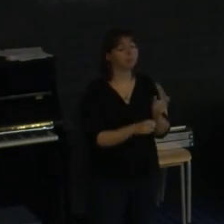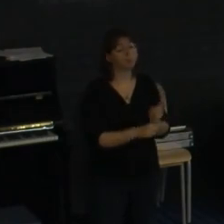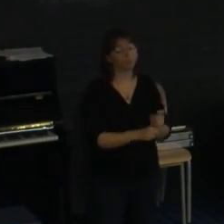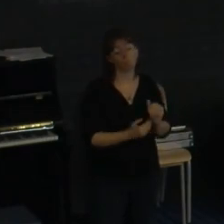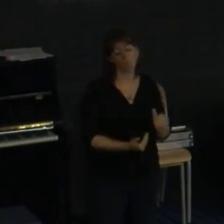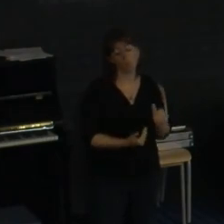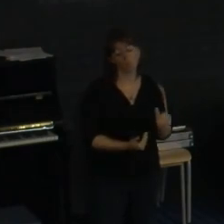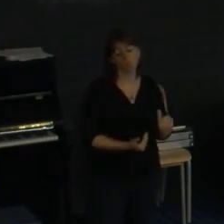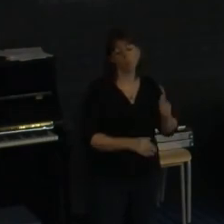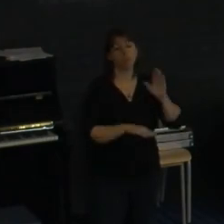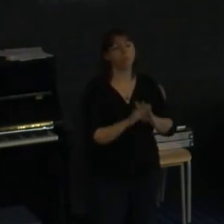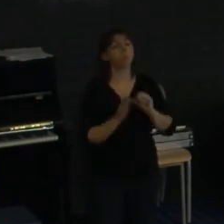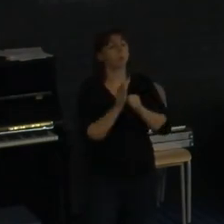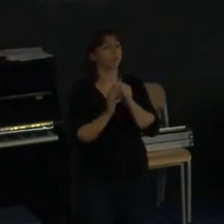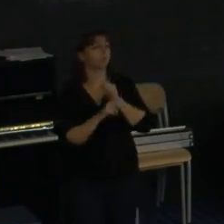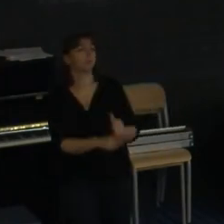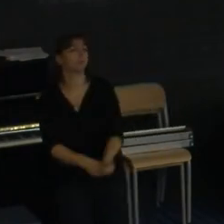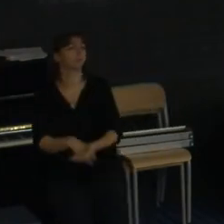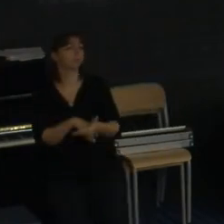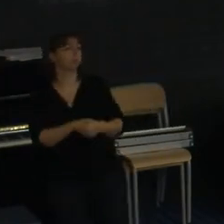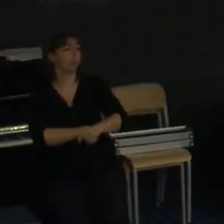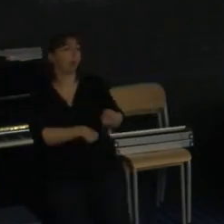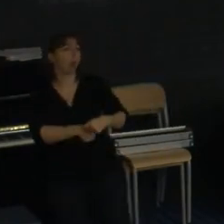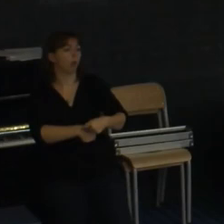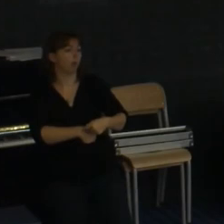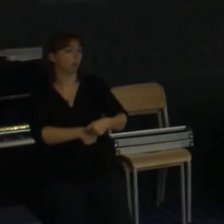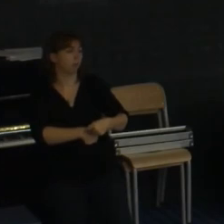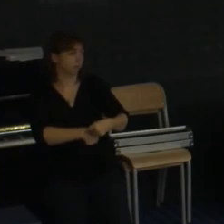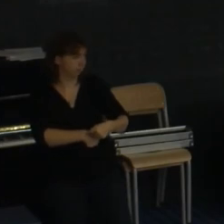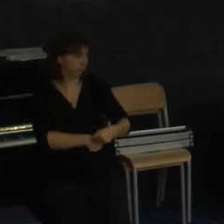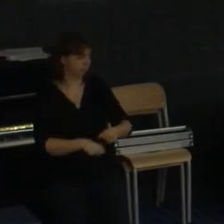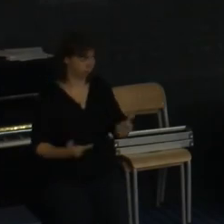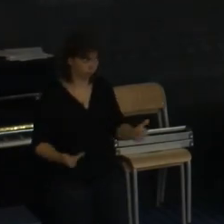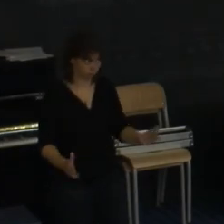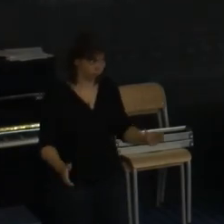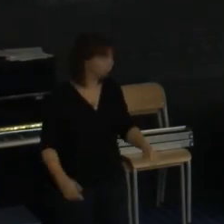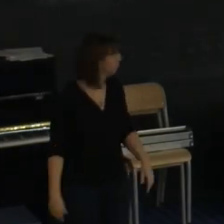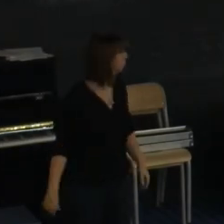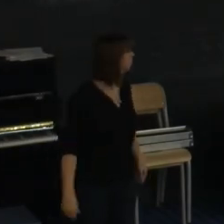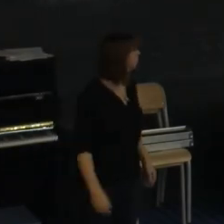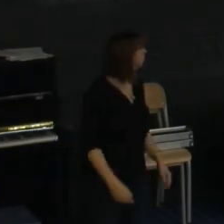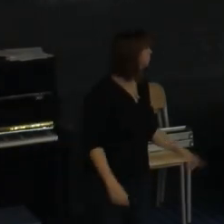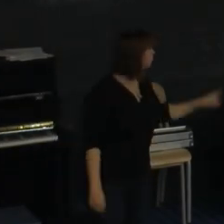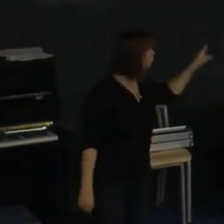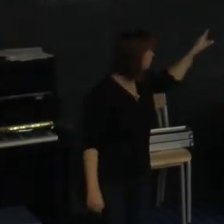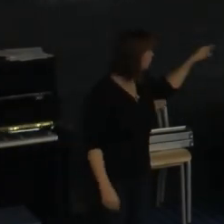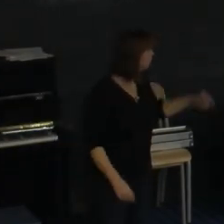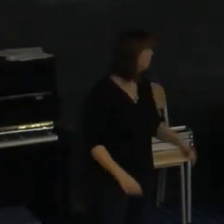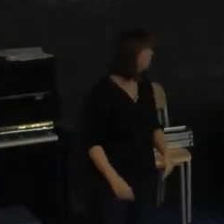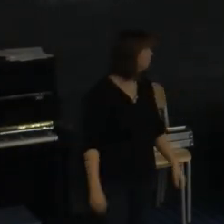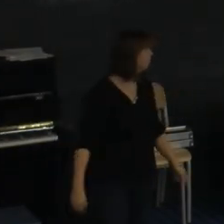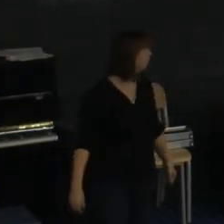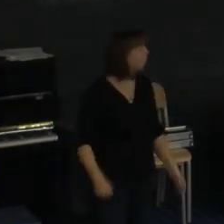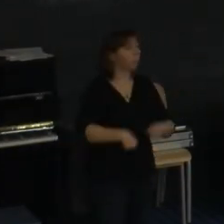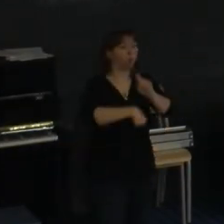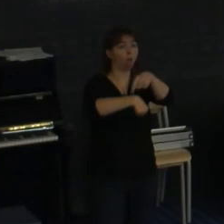l'identifiant du process courant et l'heure à laquelle ça s'est exécuté. Ça va ? Donc, on regarde, j'ai mon petit exemple, etc. J'ai un